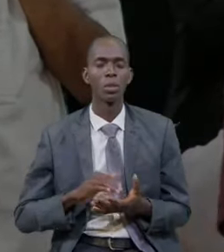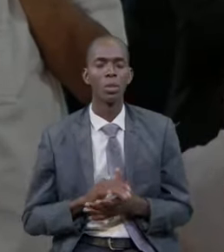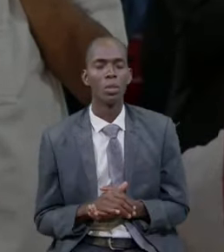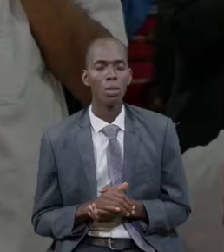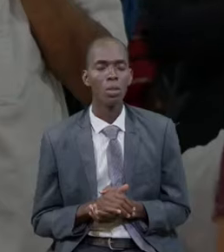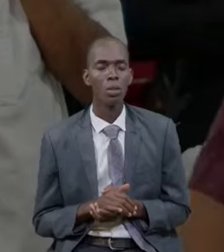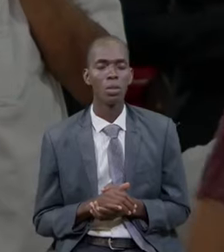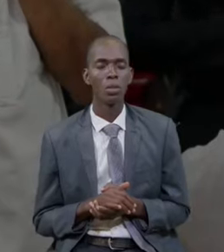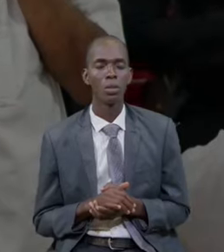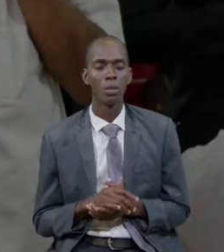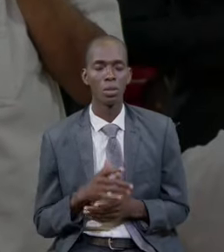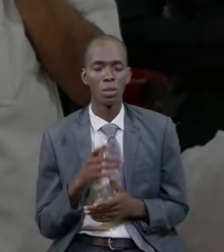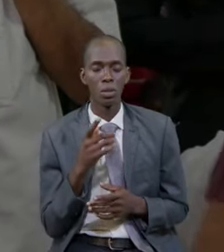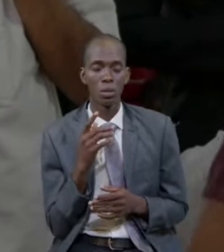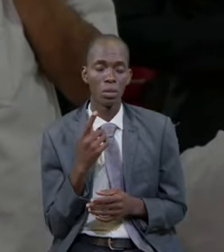par la prière,